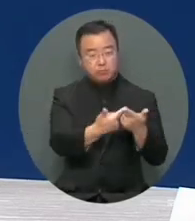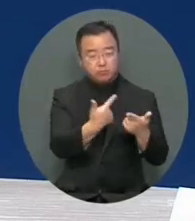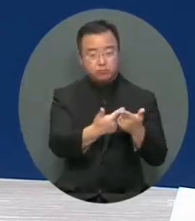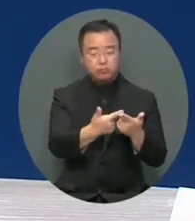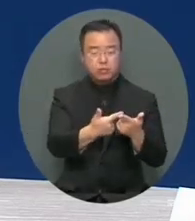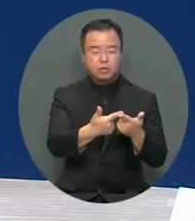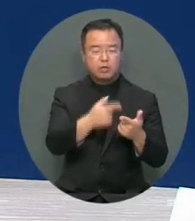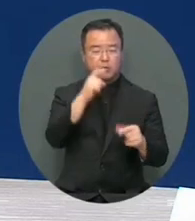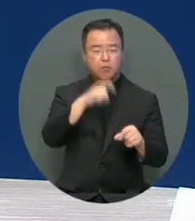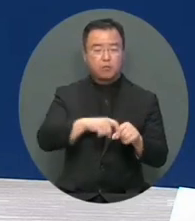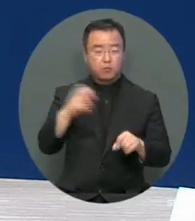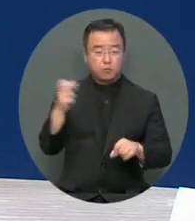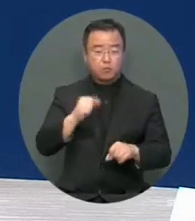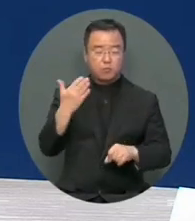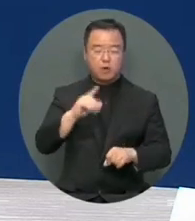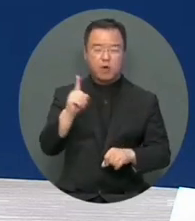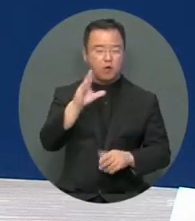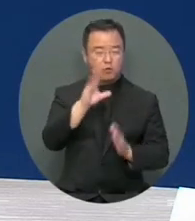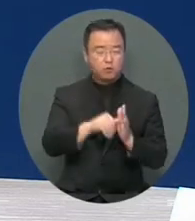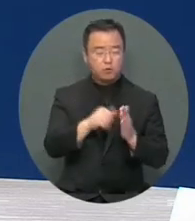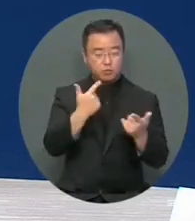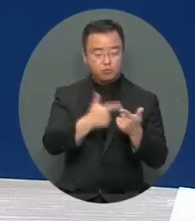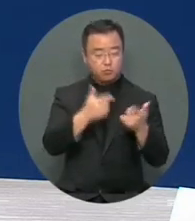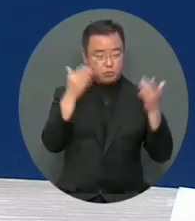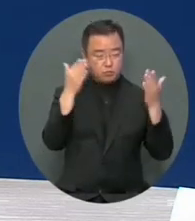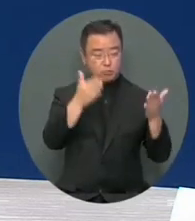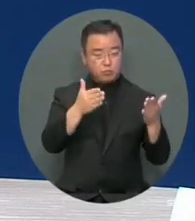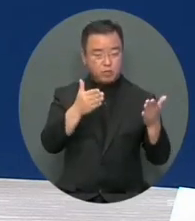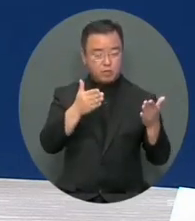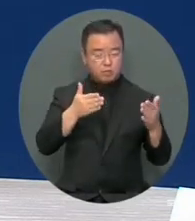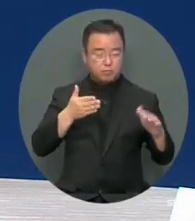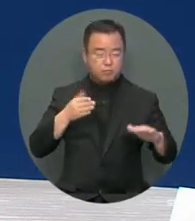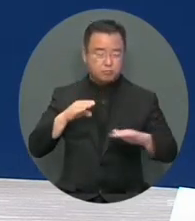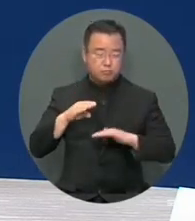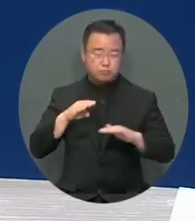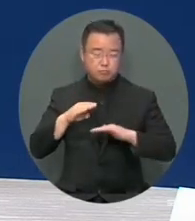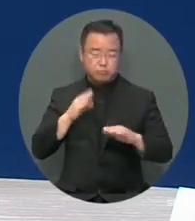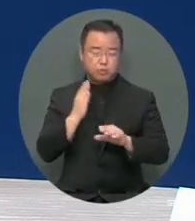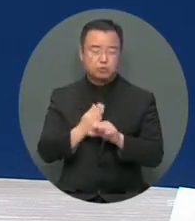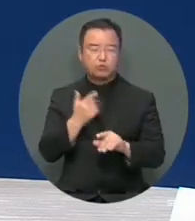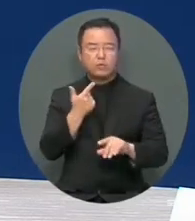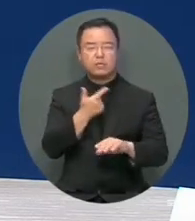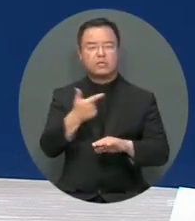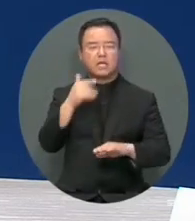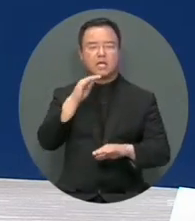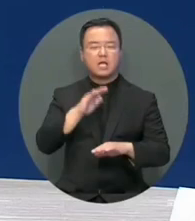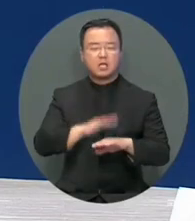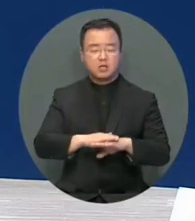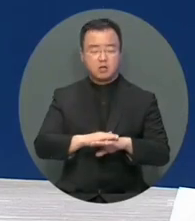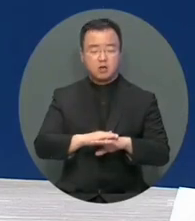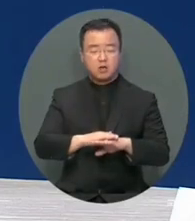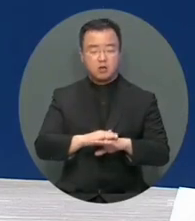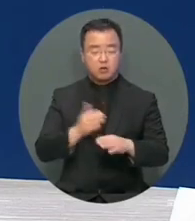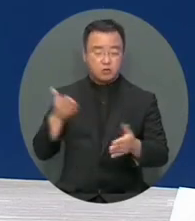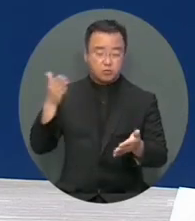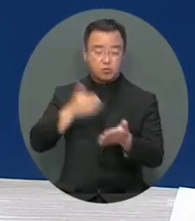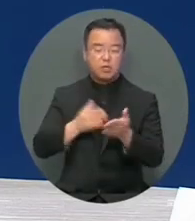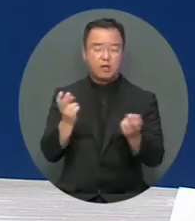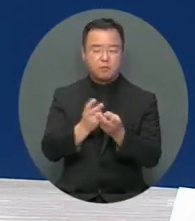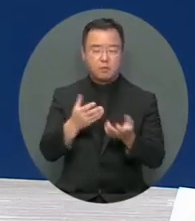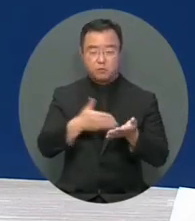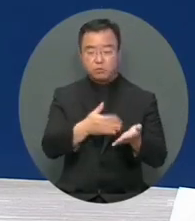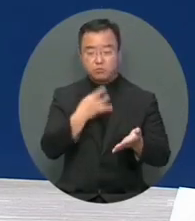있는데 어떤 때에는 대전까지만 가는 방안을 슬쩍 띄워보기도 하고 또 어떤